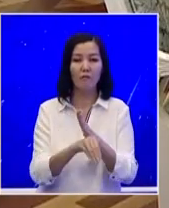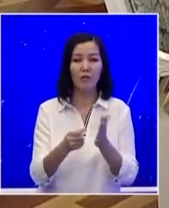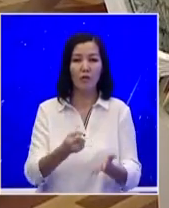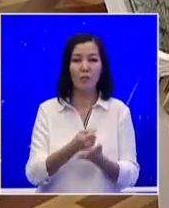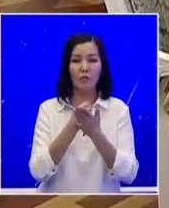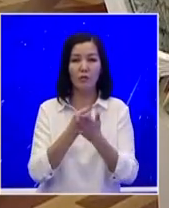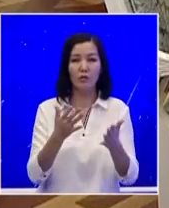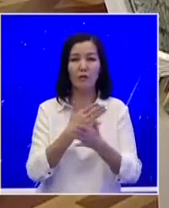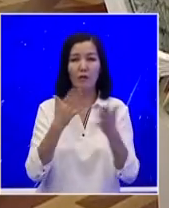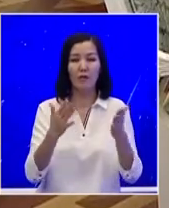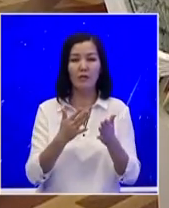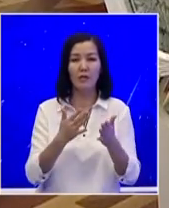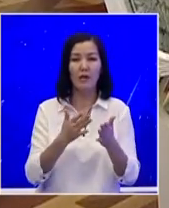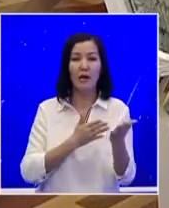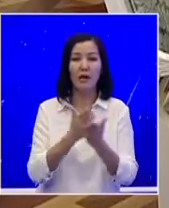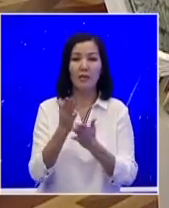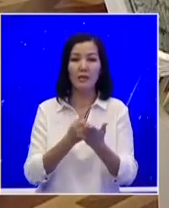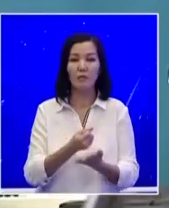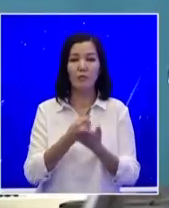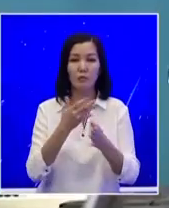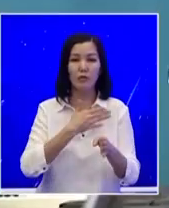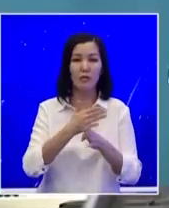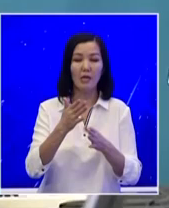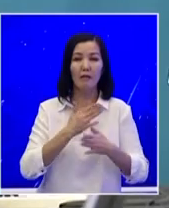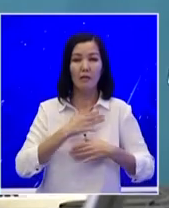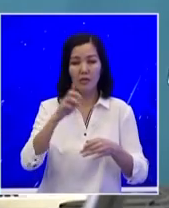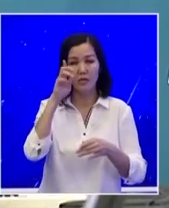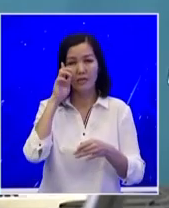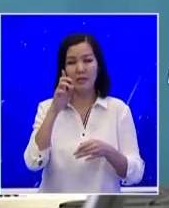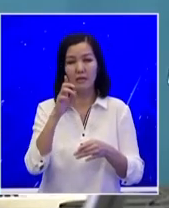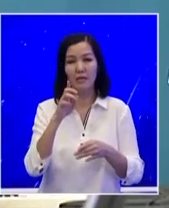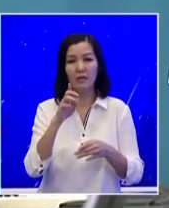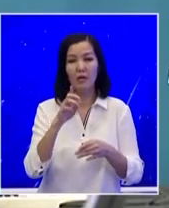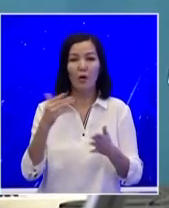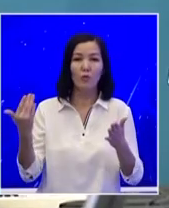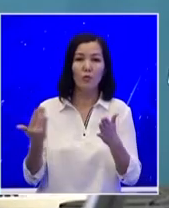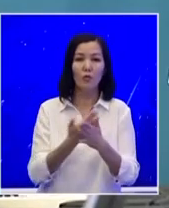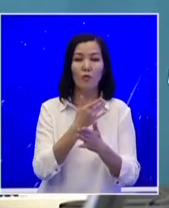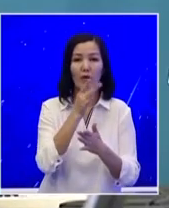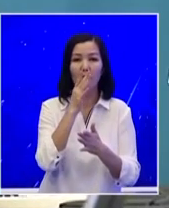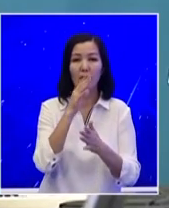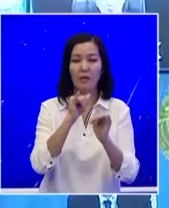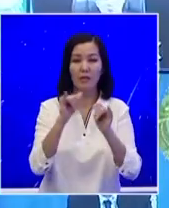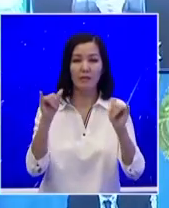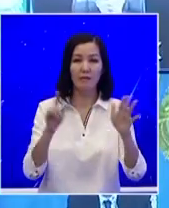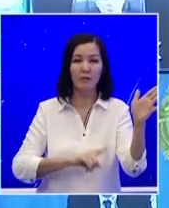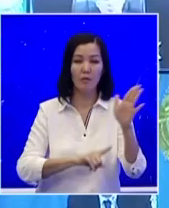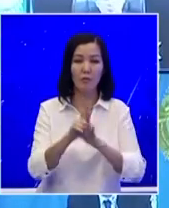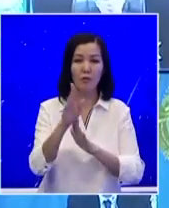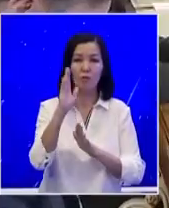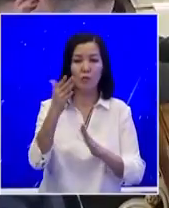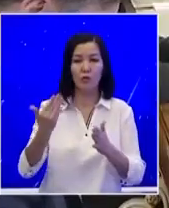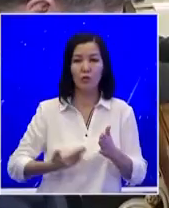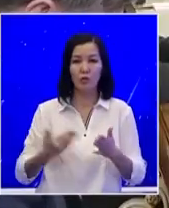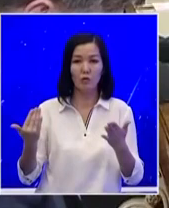поддержку наиболее пострадавших отраслей. Ведь наша страна вступает в качественно новую фазу своего развития и будет жить в